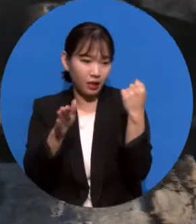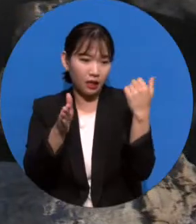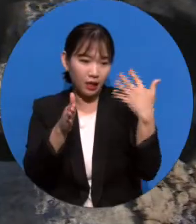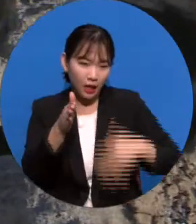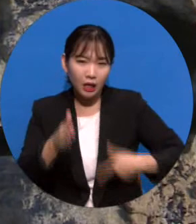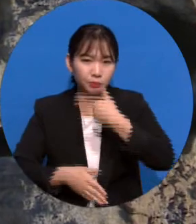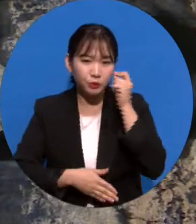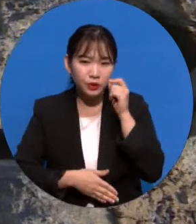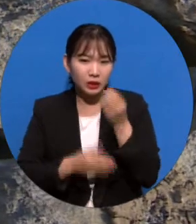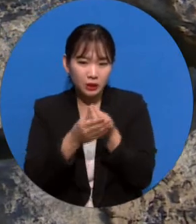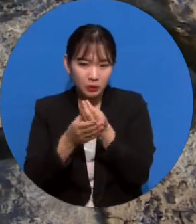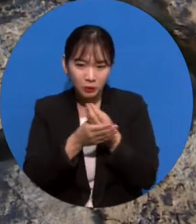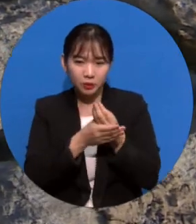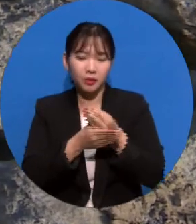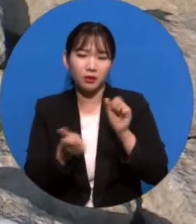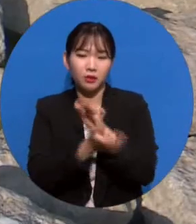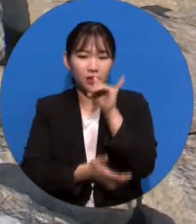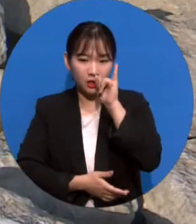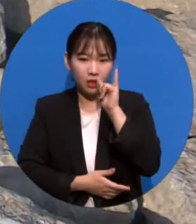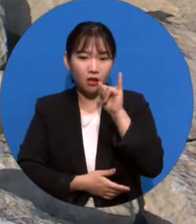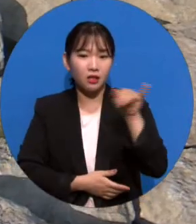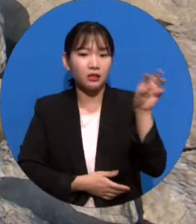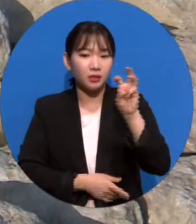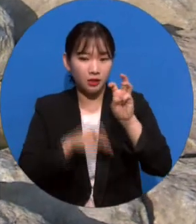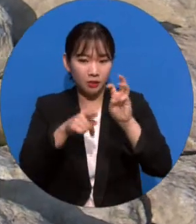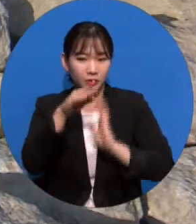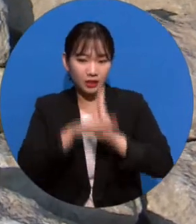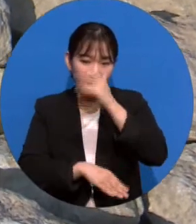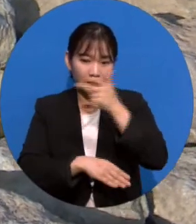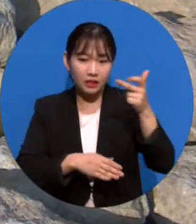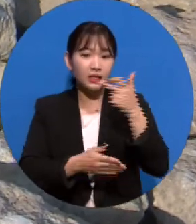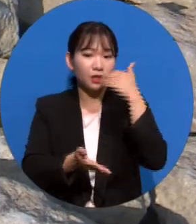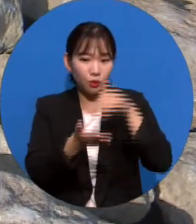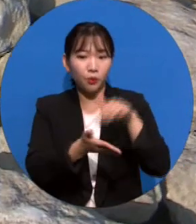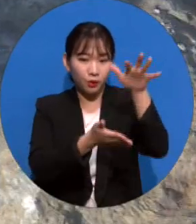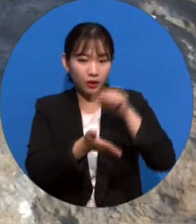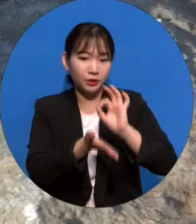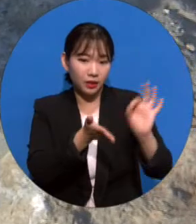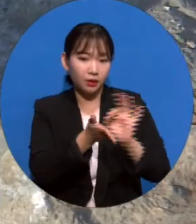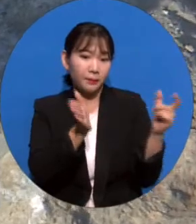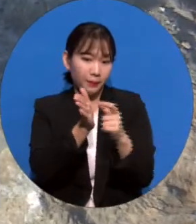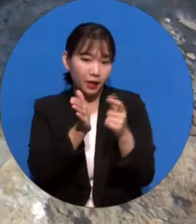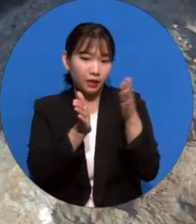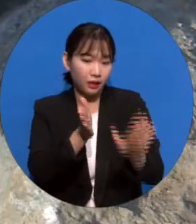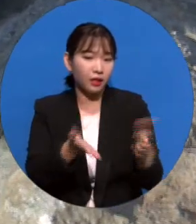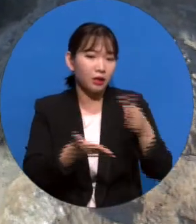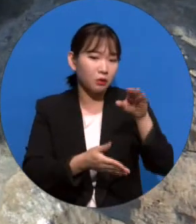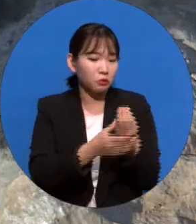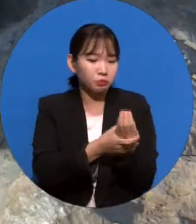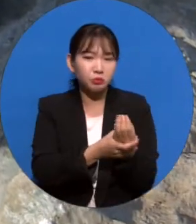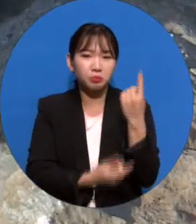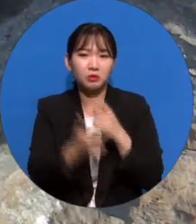미친다는 논란도 일고 있습니다 30kg 이상의 규격 썩을 수 도록 되어 있는데 공사 현장에는 주모